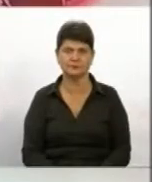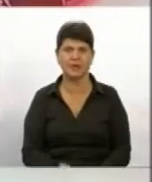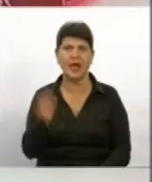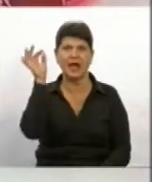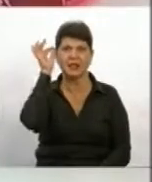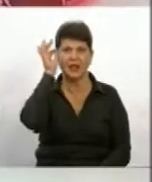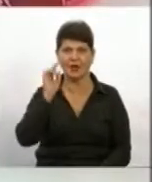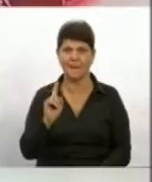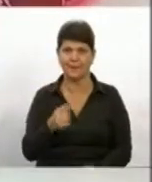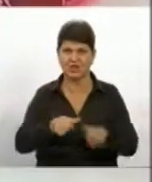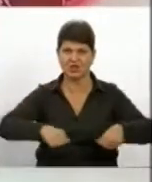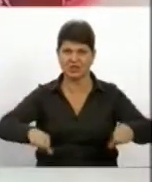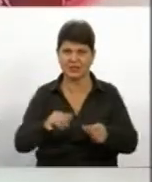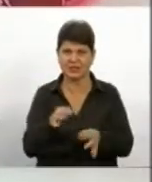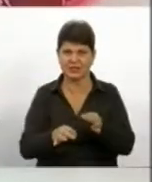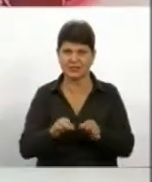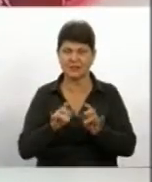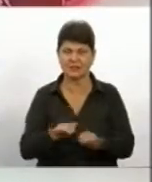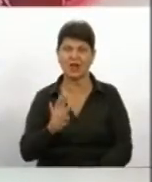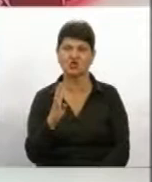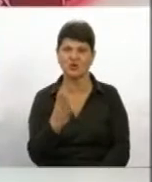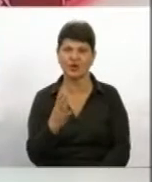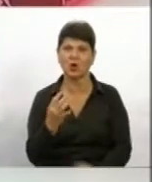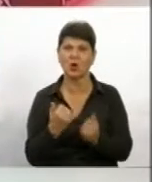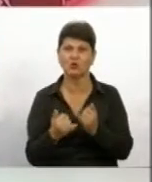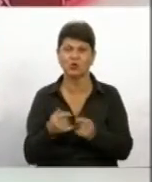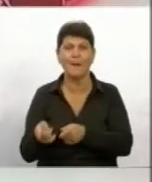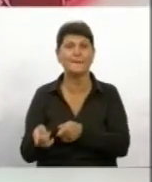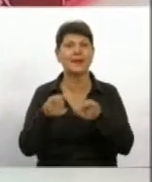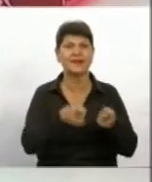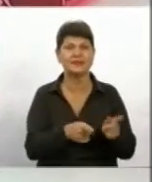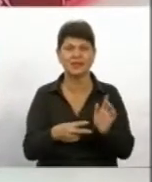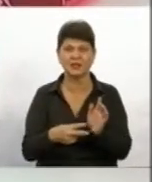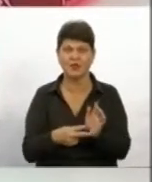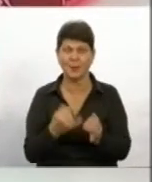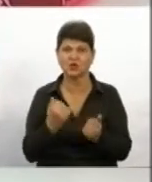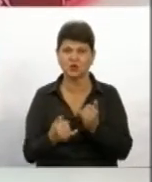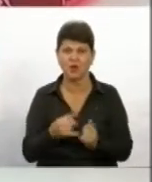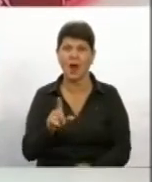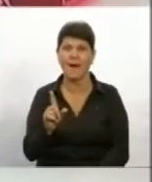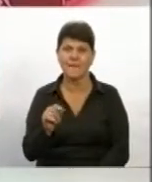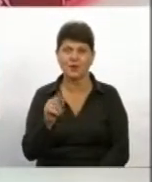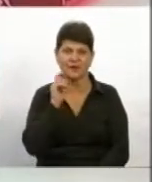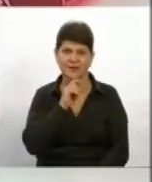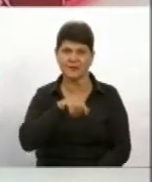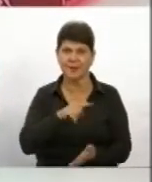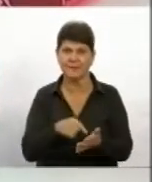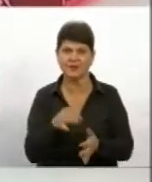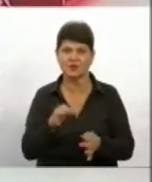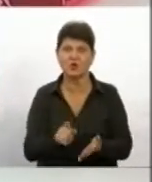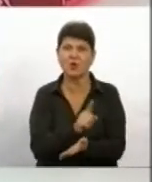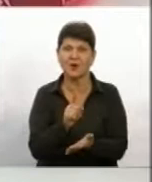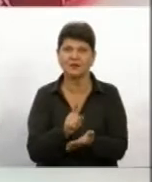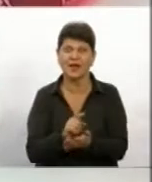Нагадаємо, перше засідання у справі мало відбутись 4 жовтня, тоді його перенесли на 7 жовтня. У понеділок Вінницький міський суд зобов'язав